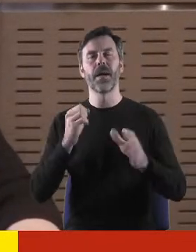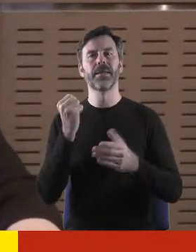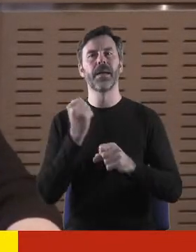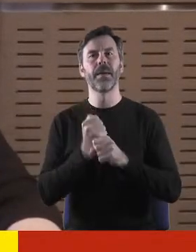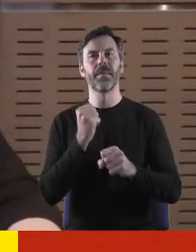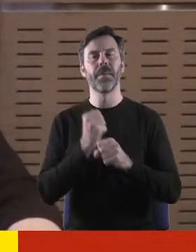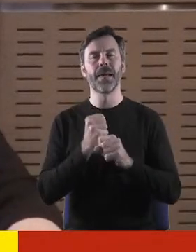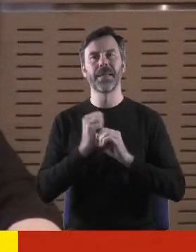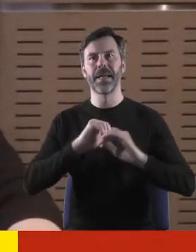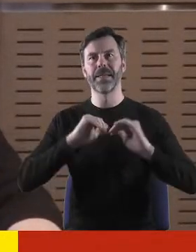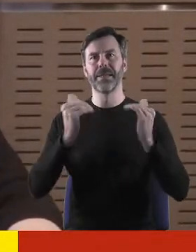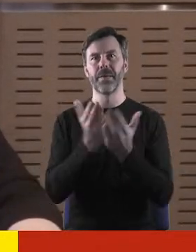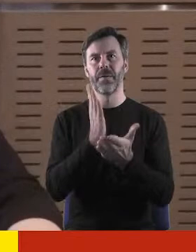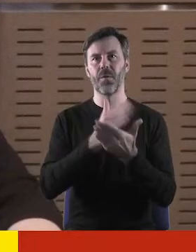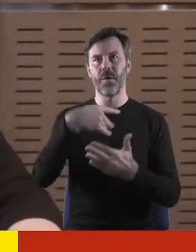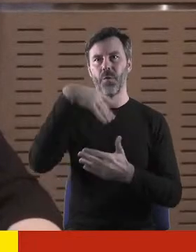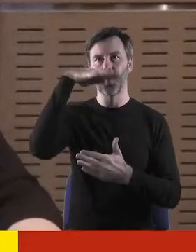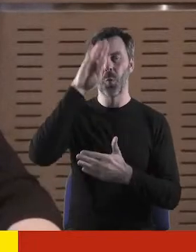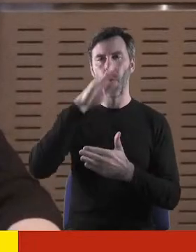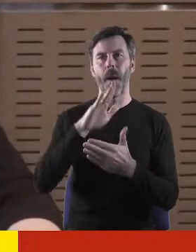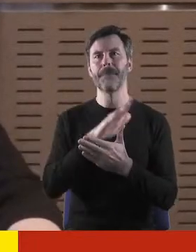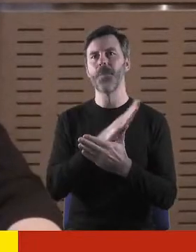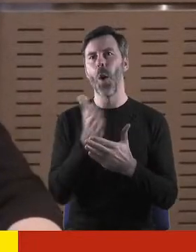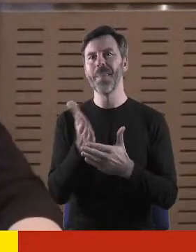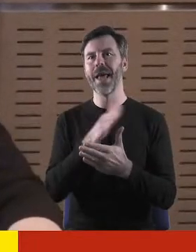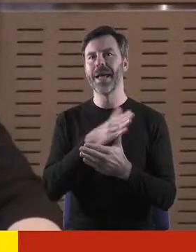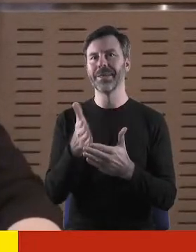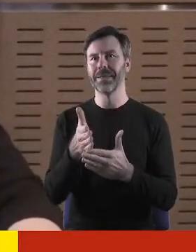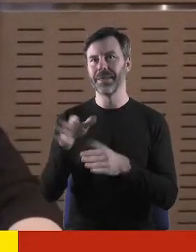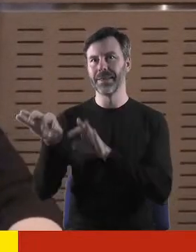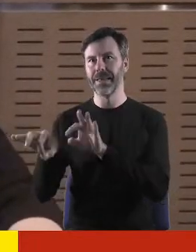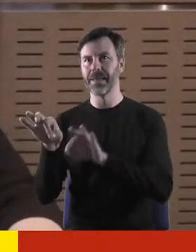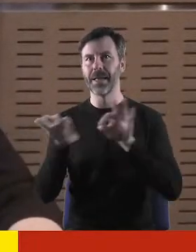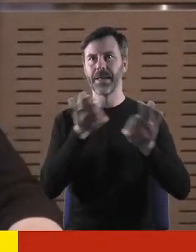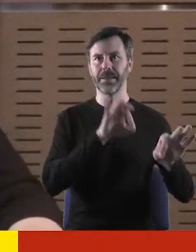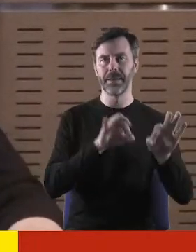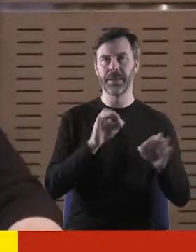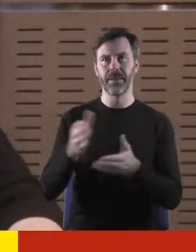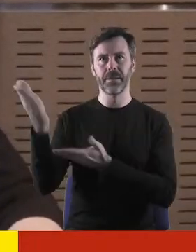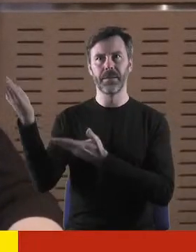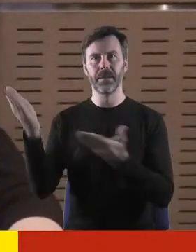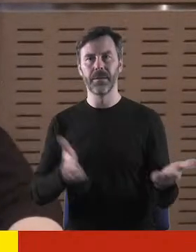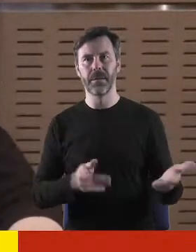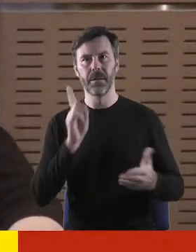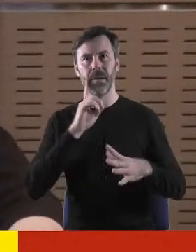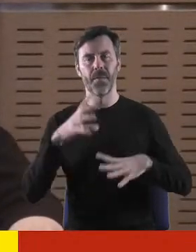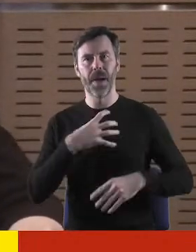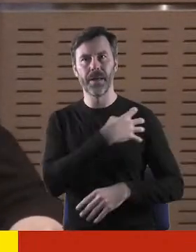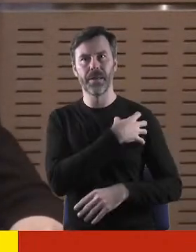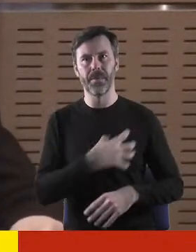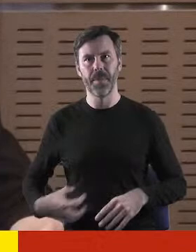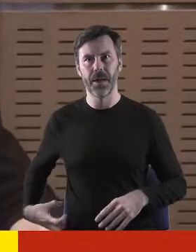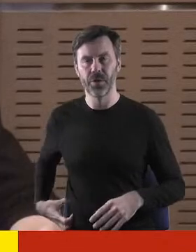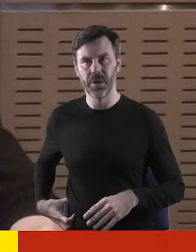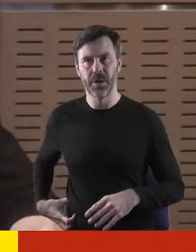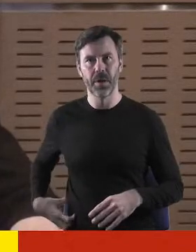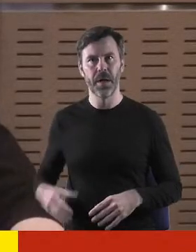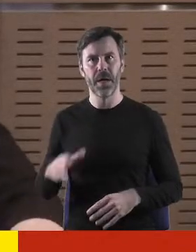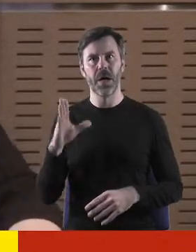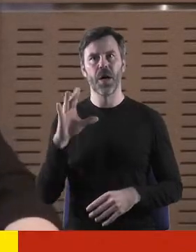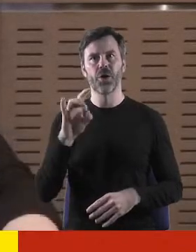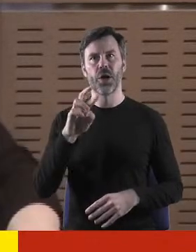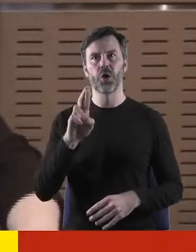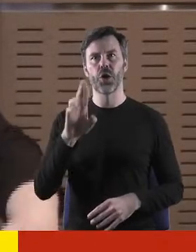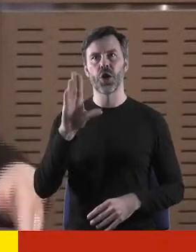województwa łódzkiego w okresie między sesjami. Proszę bardzo, pan marszałek Grzegorz Schreiber. Proszę bardzo,